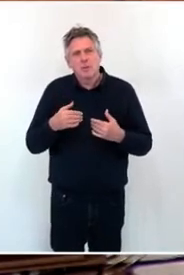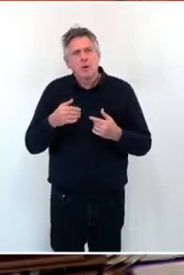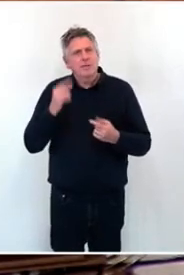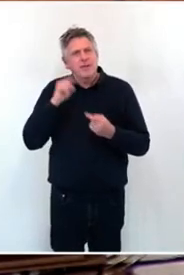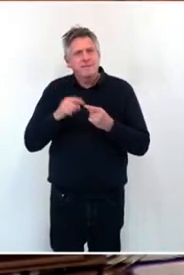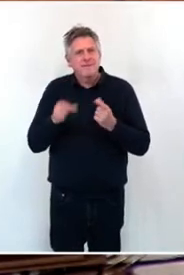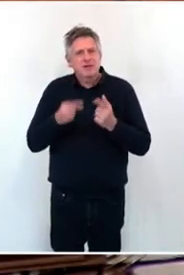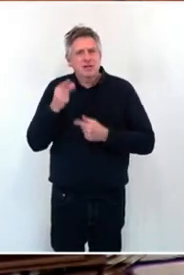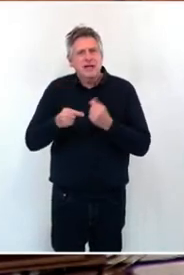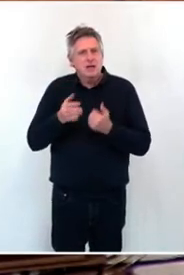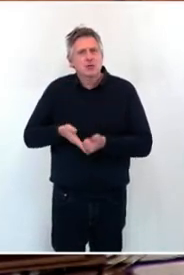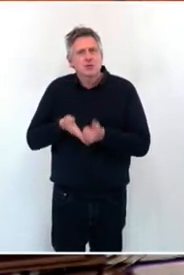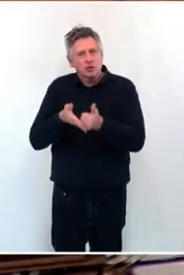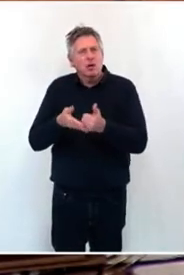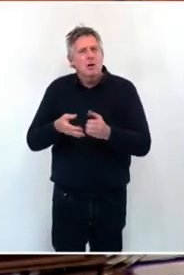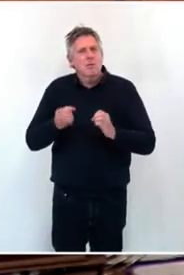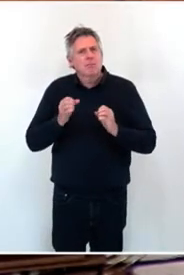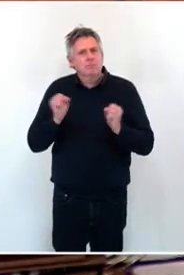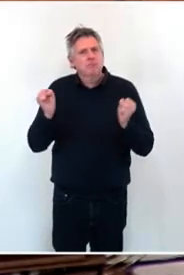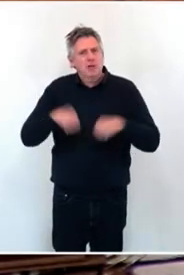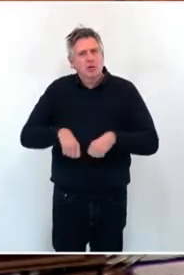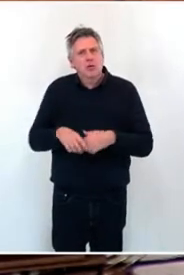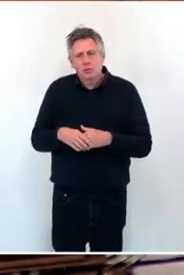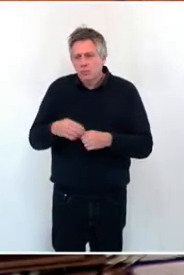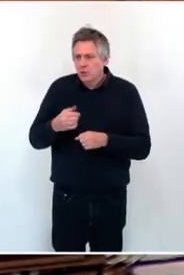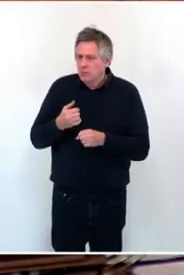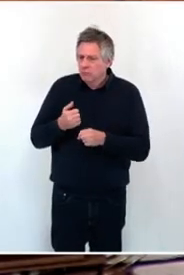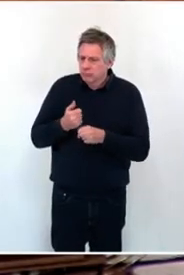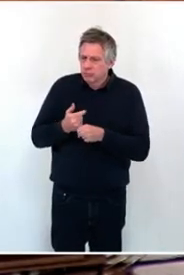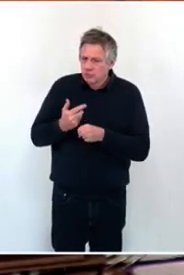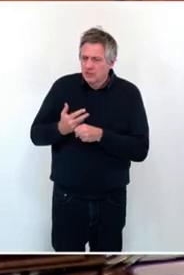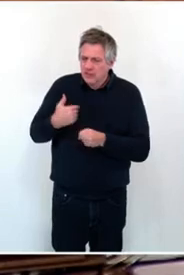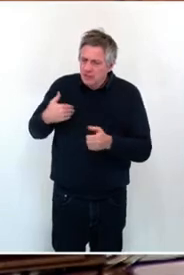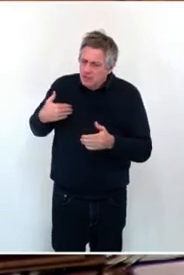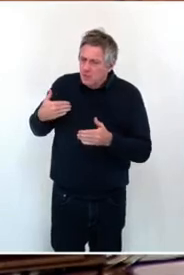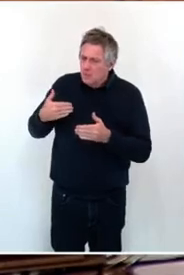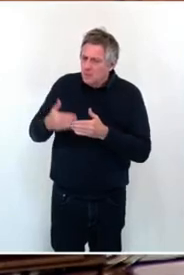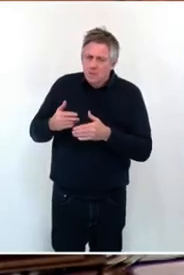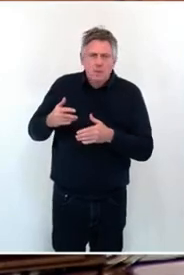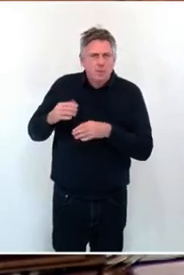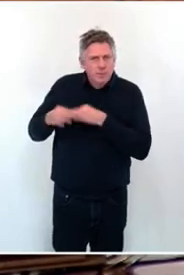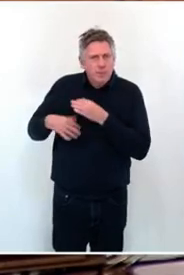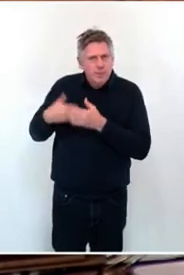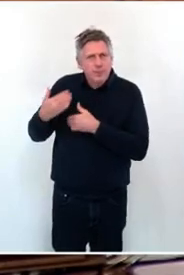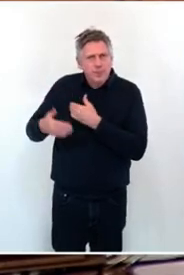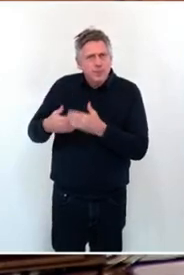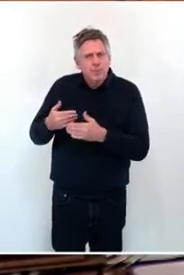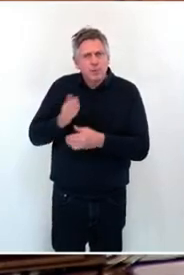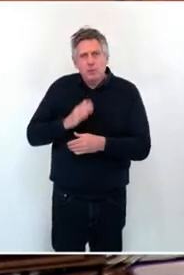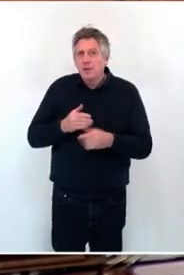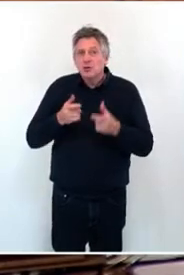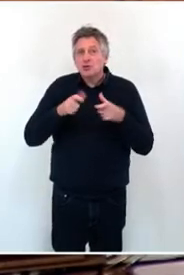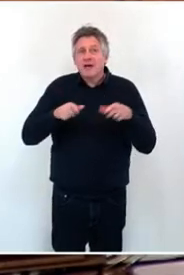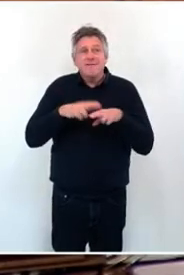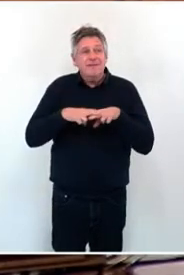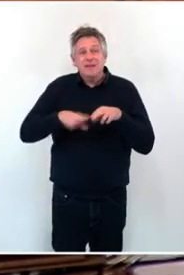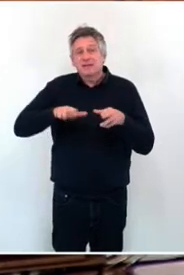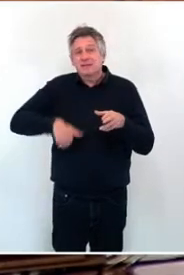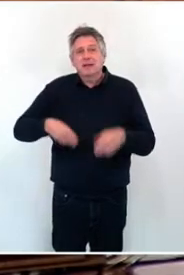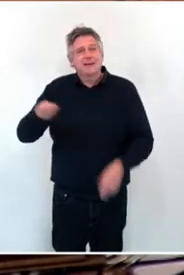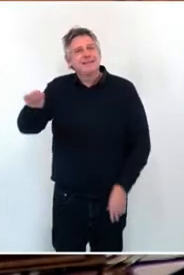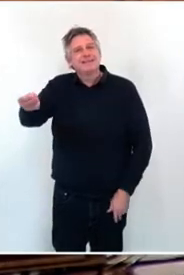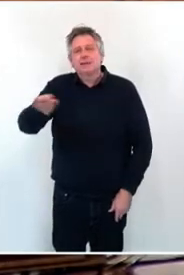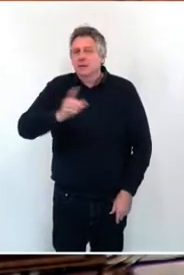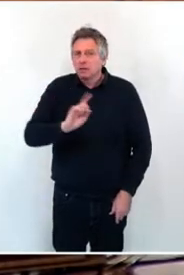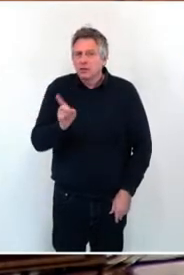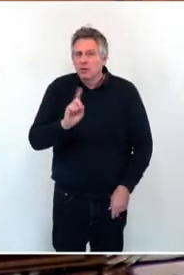végétalisation, qui était engagée d'ailleurs depuis de longues années à Bordeaux, mais nous ne signons pas de chèque en blanc, pas